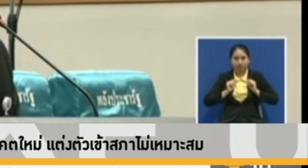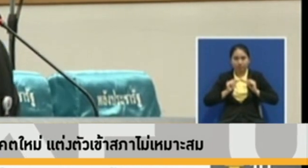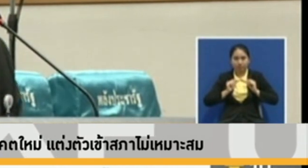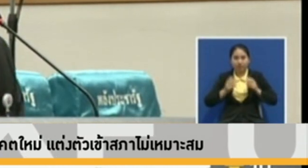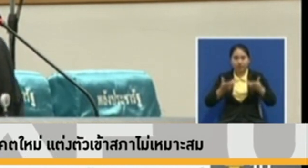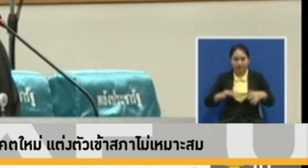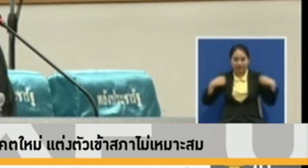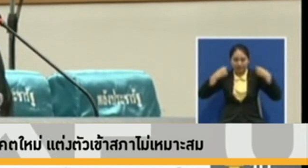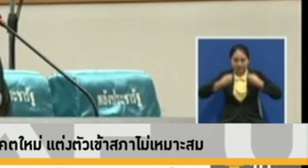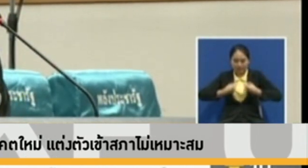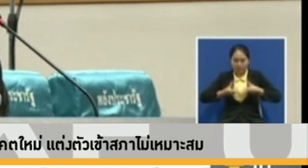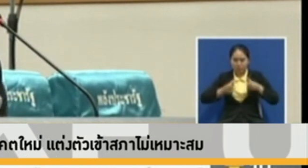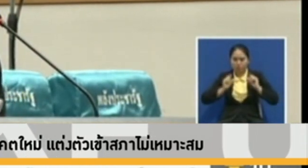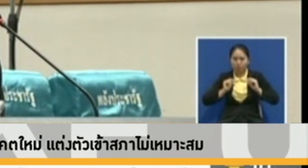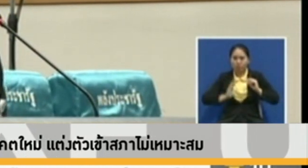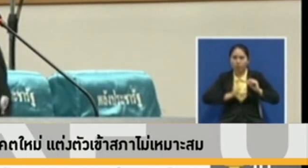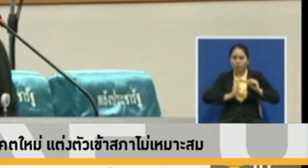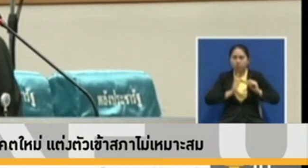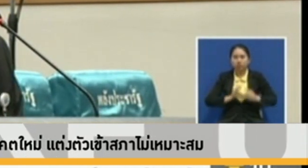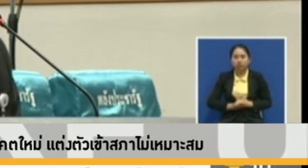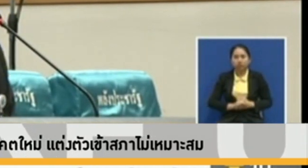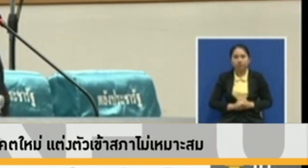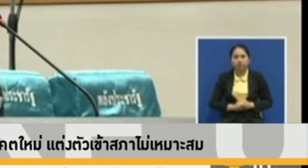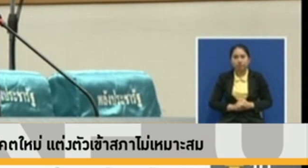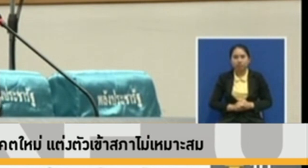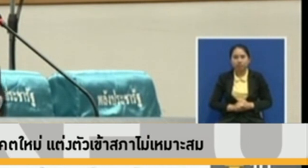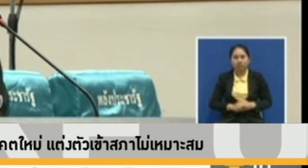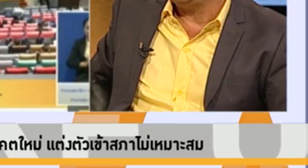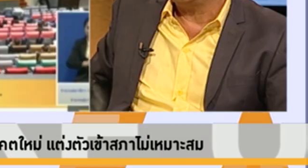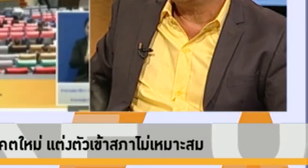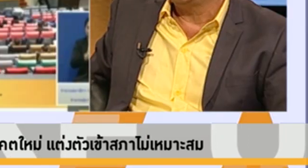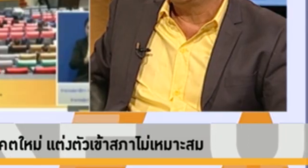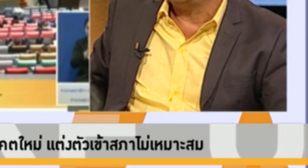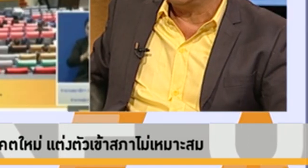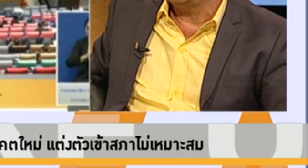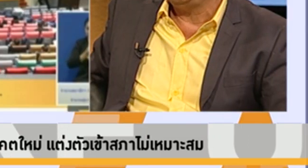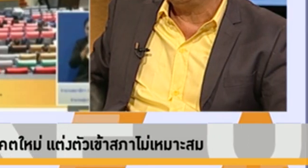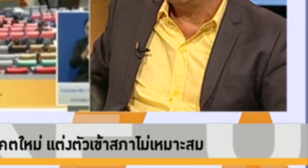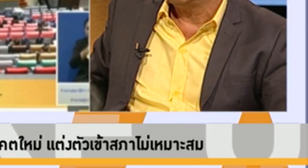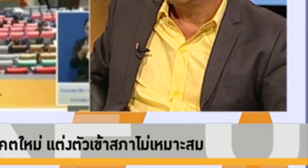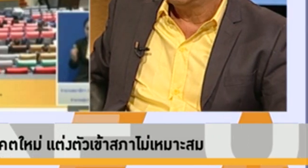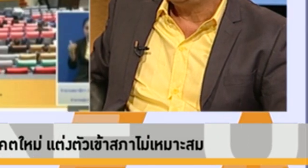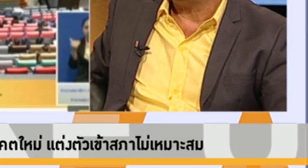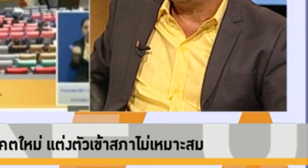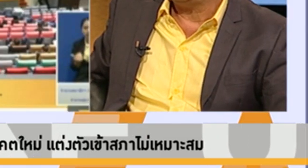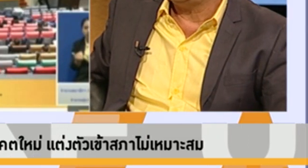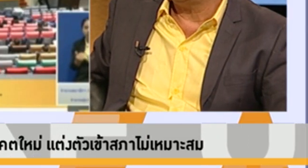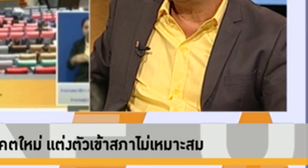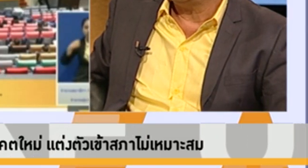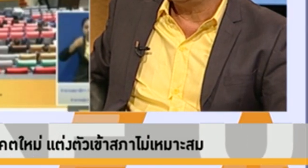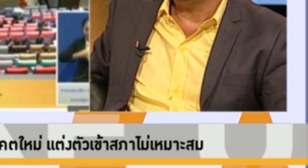ฒนาธรจะอะไรนะที่บอกว่าเด็กเกิดใหม่แบบเด็กรุ่นแต่ละรุ่นมี